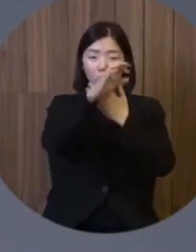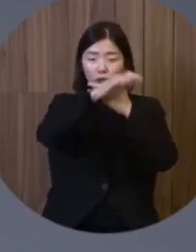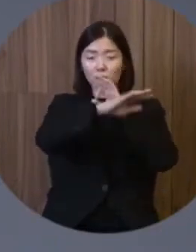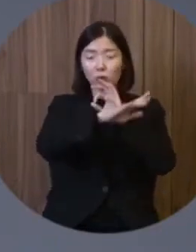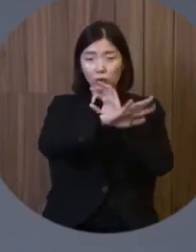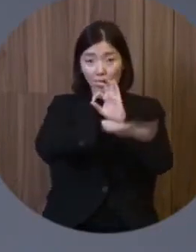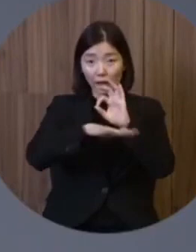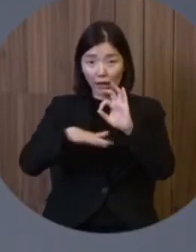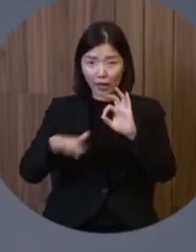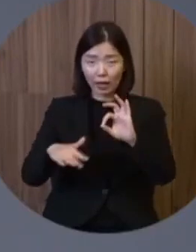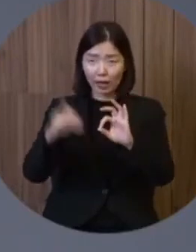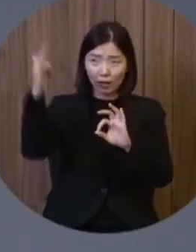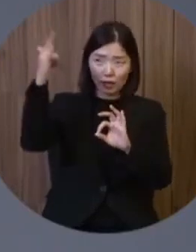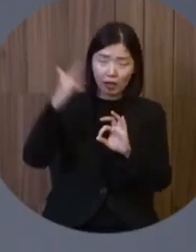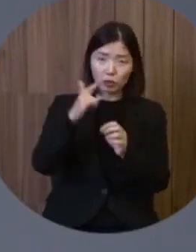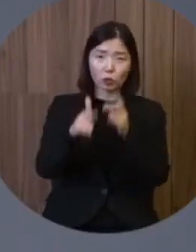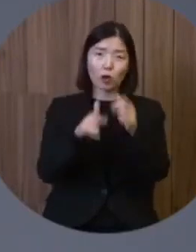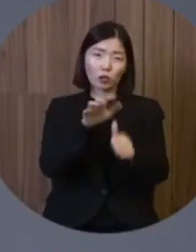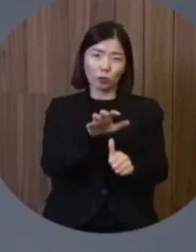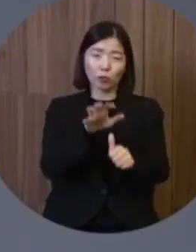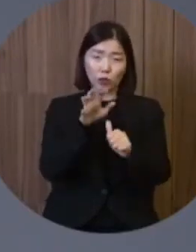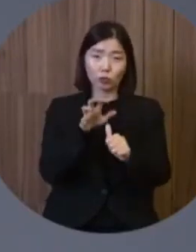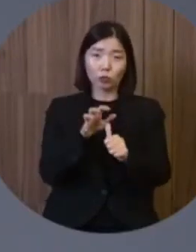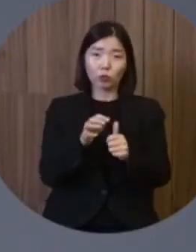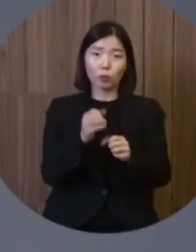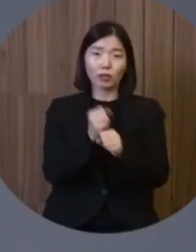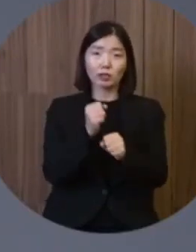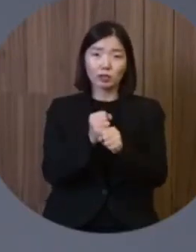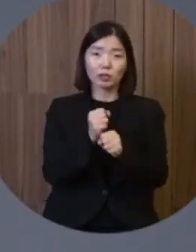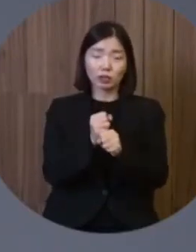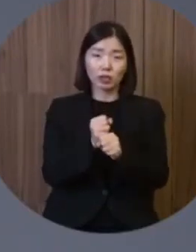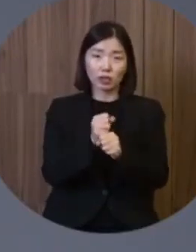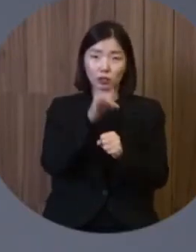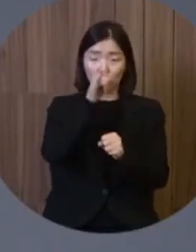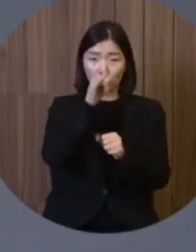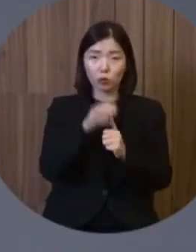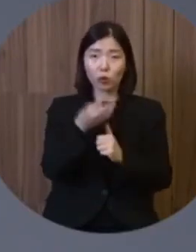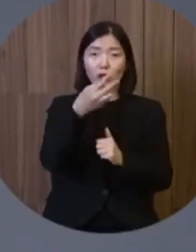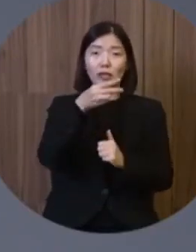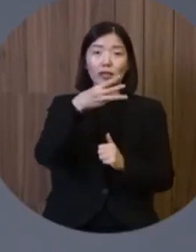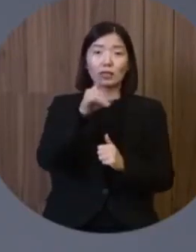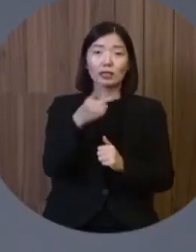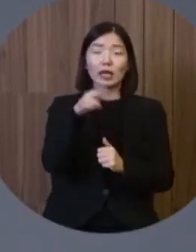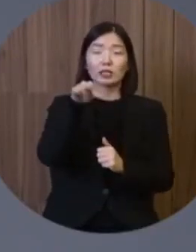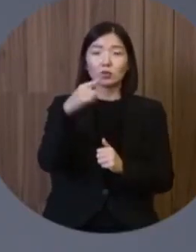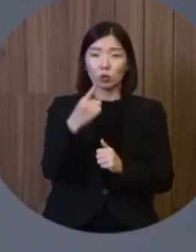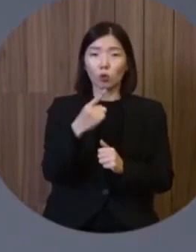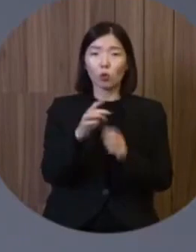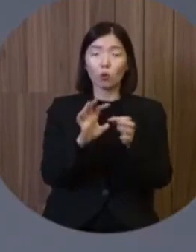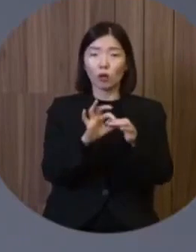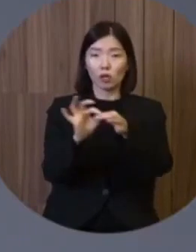해상풍력과 탄소섬유를 활용한 풍력발전기, 특히 블레이드가 탄소섬유로 만들어집니다.